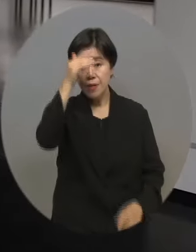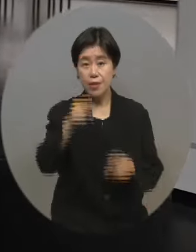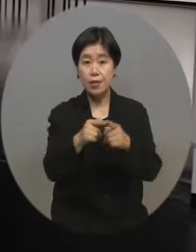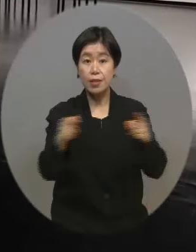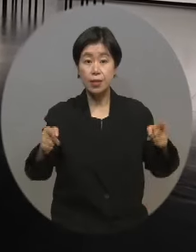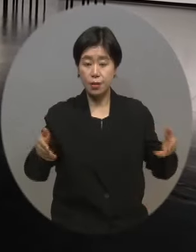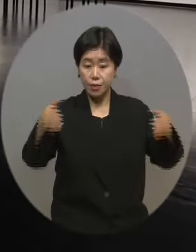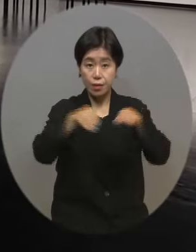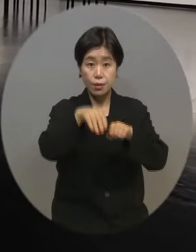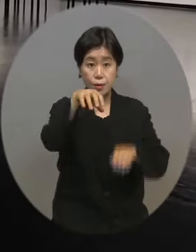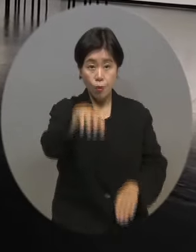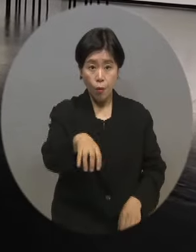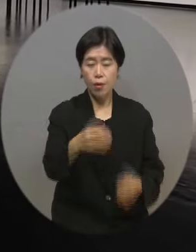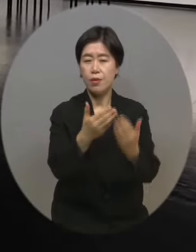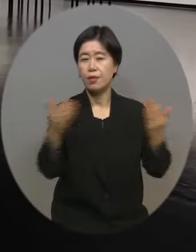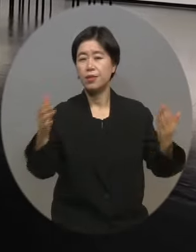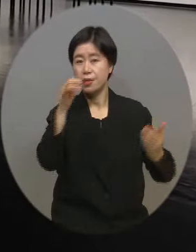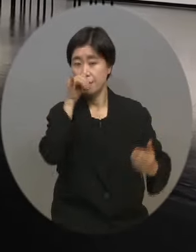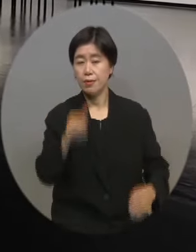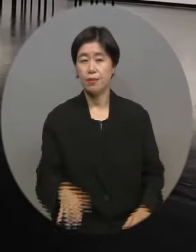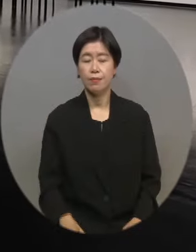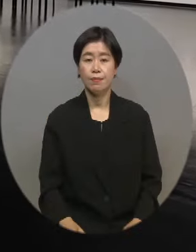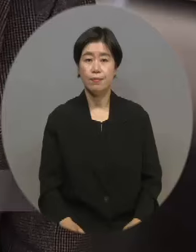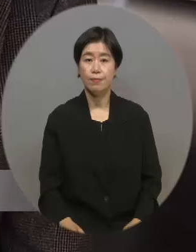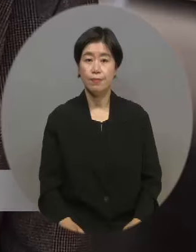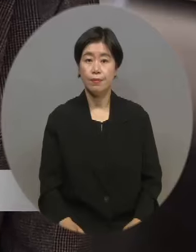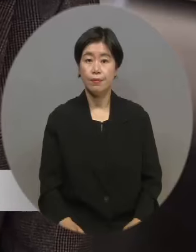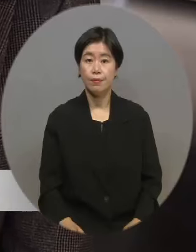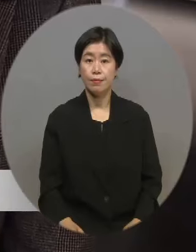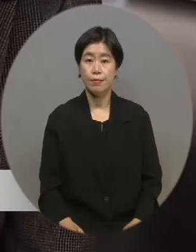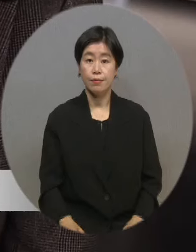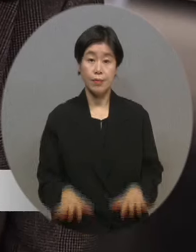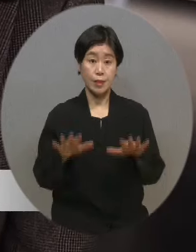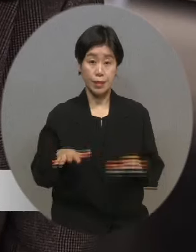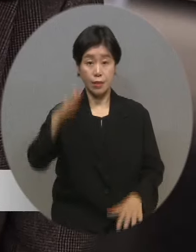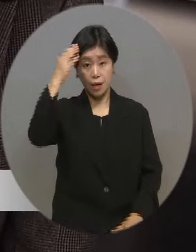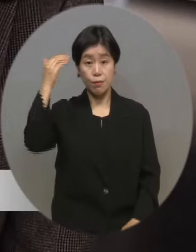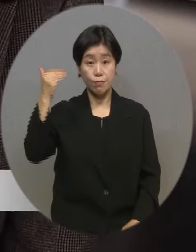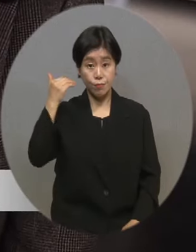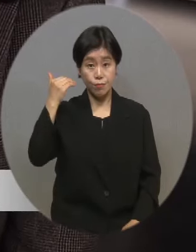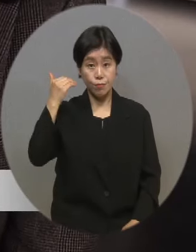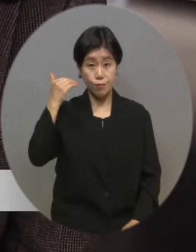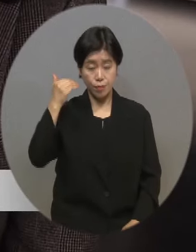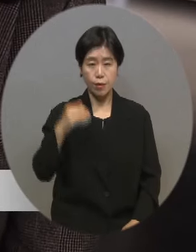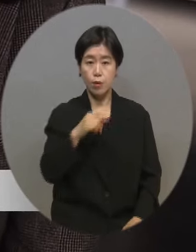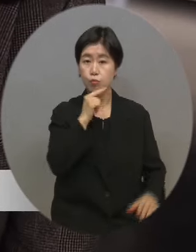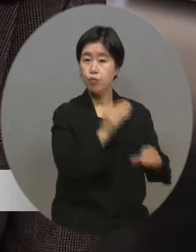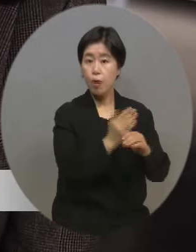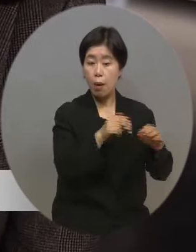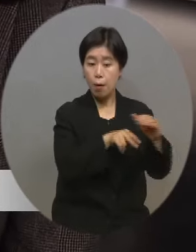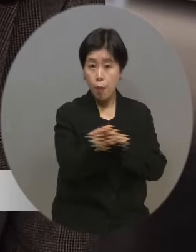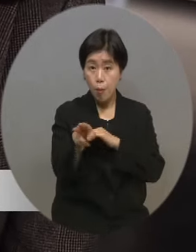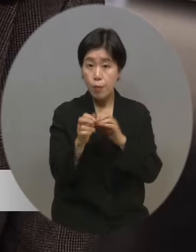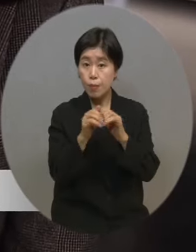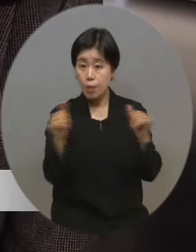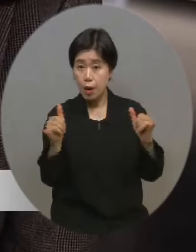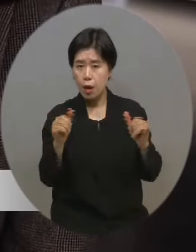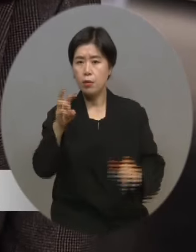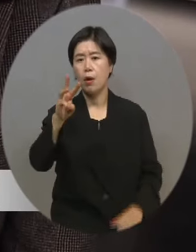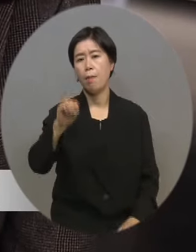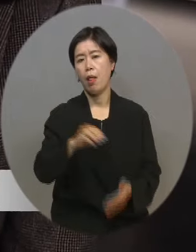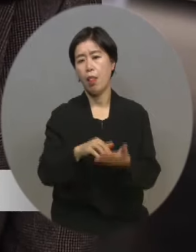기억에 대한 전시가 열리고 있습니다. 네, 현재 우리나라에 탈북민이 3만 명이 넘어가고